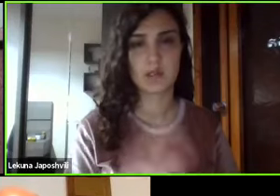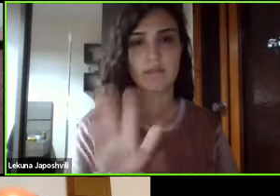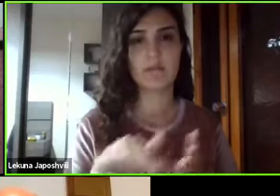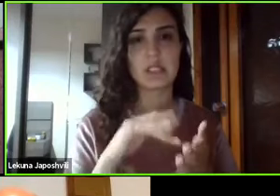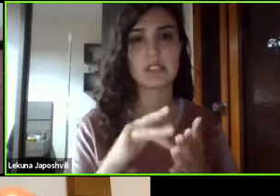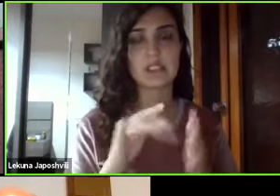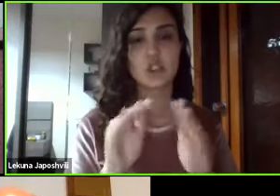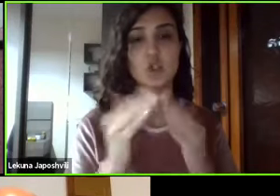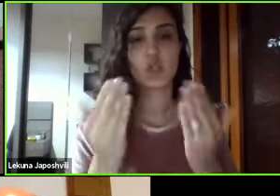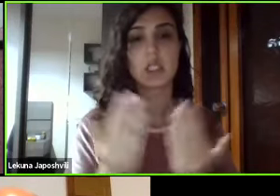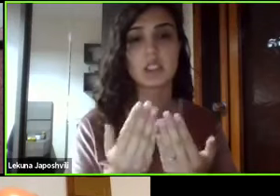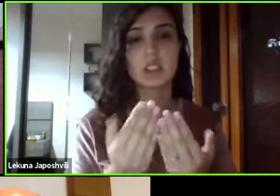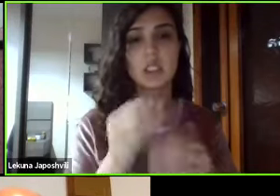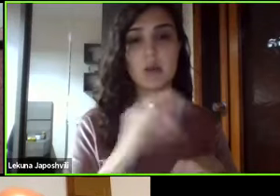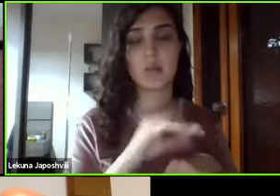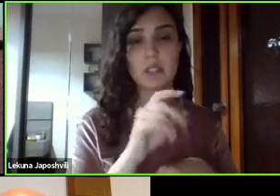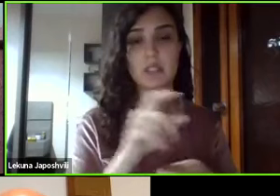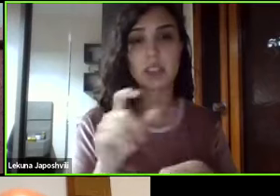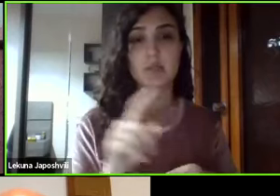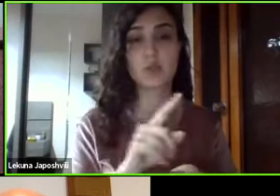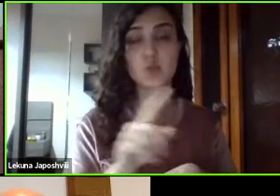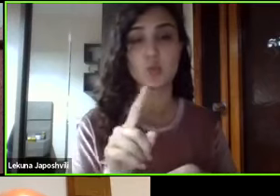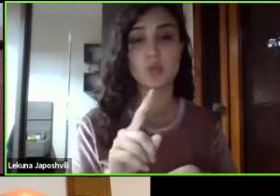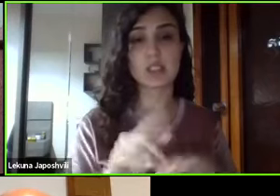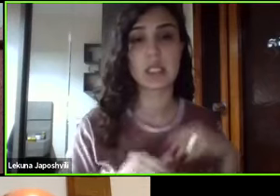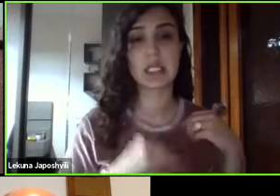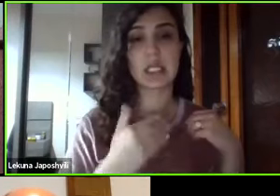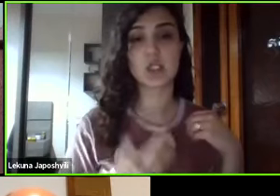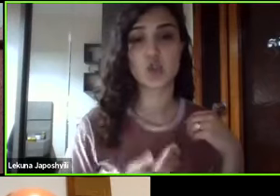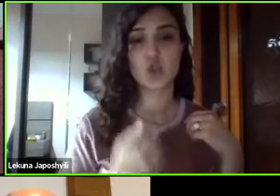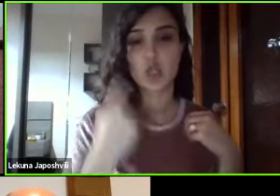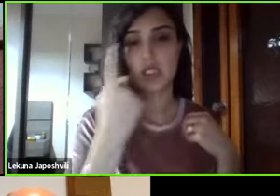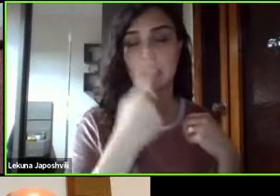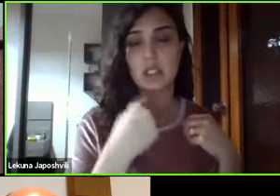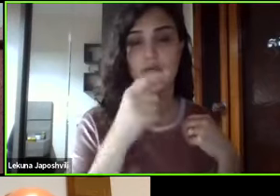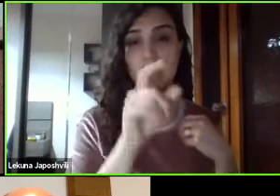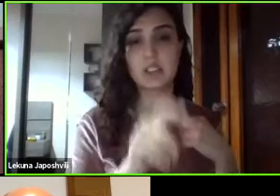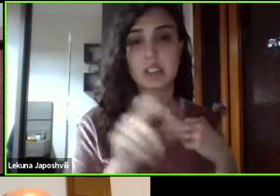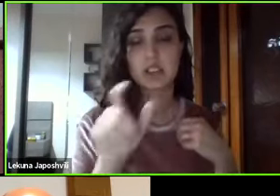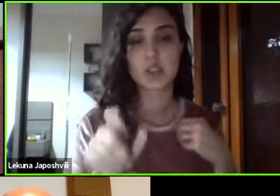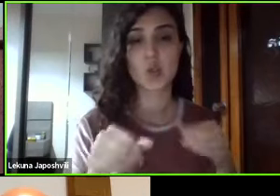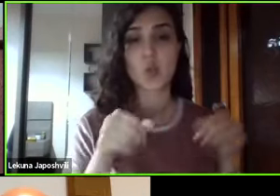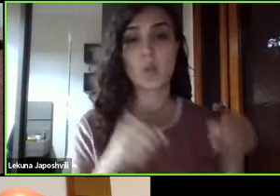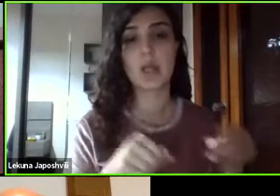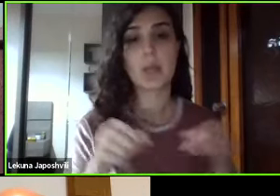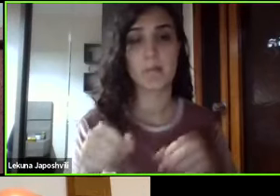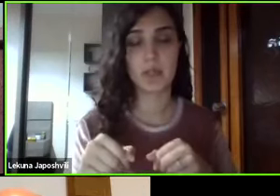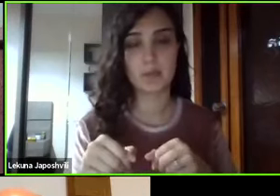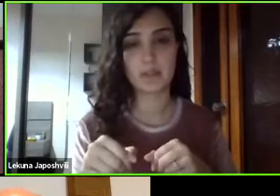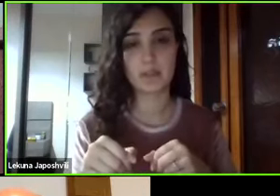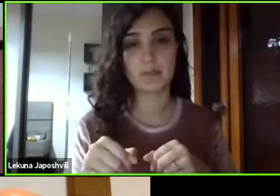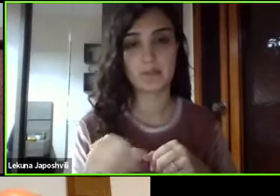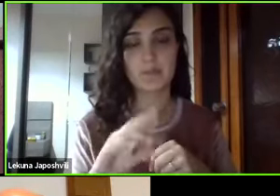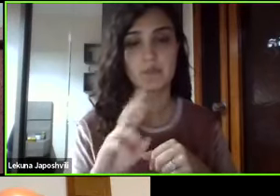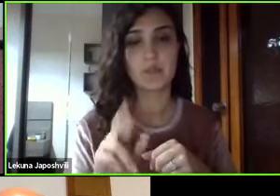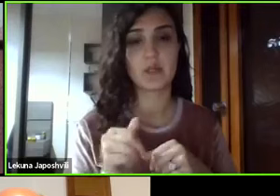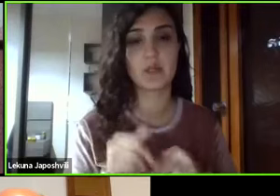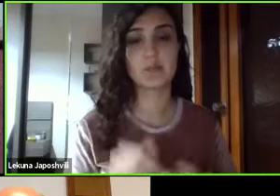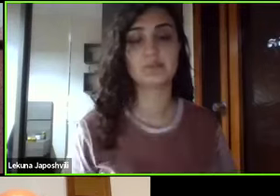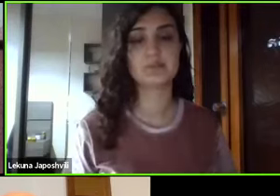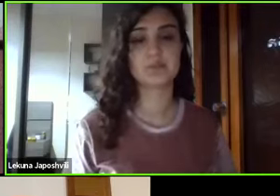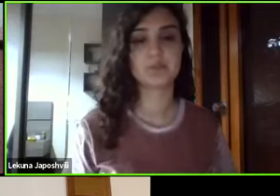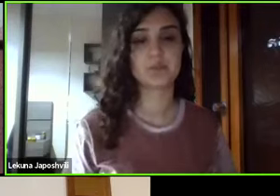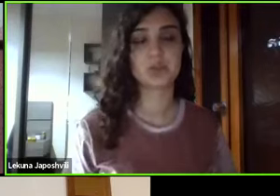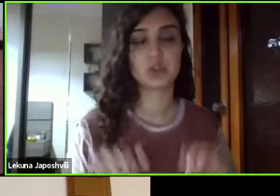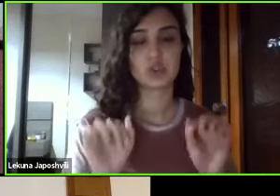პაციენტების, თუმცა აი კერძო ინდივიდის, ასე ვთქვათ, უფლებები და შეიძლება